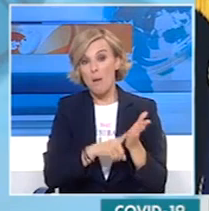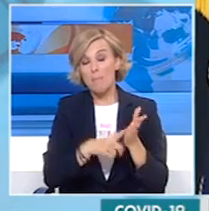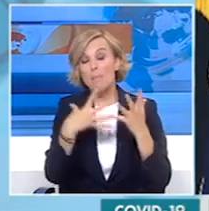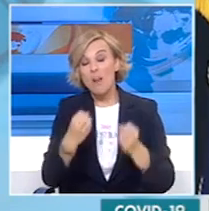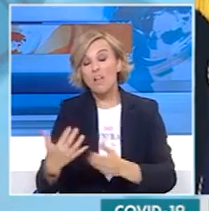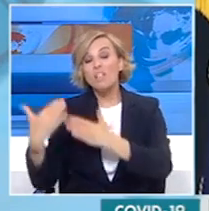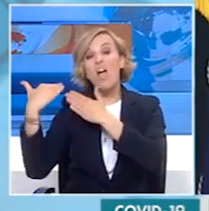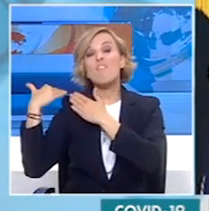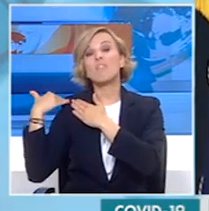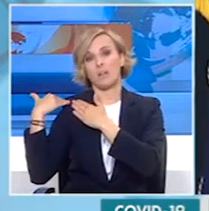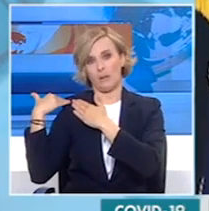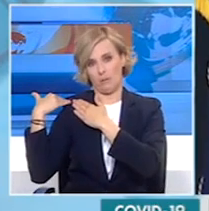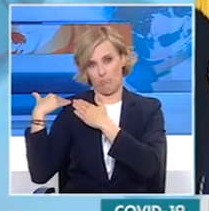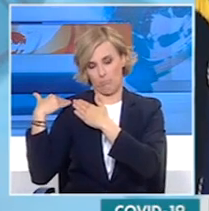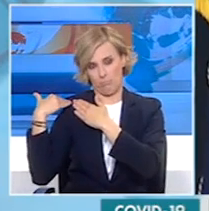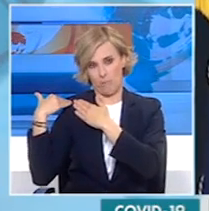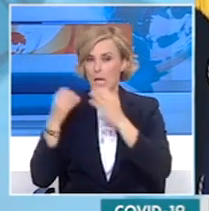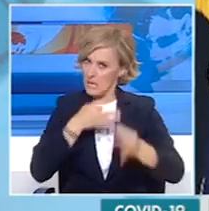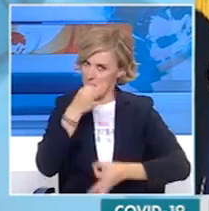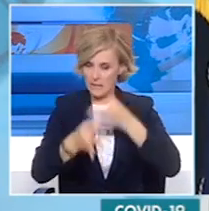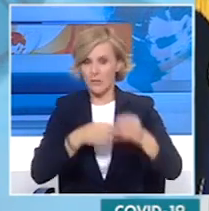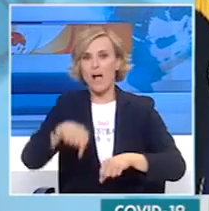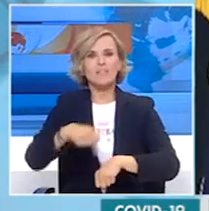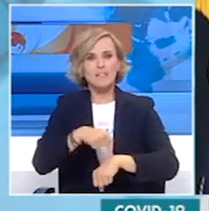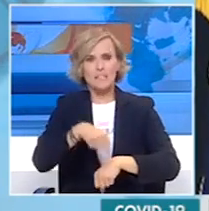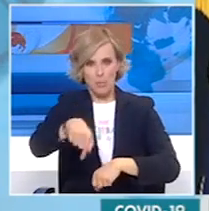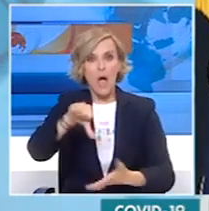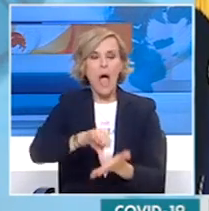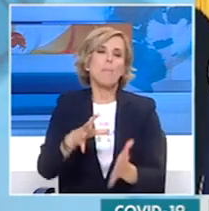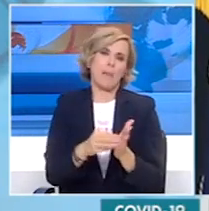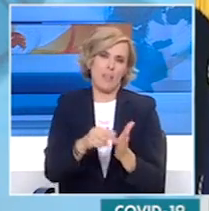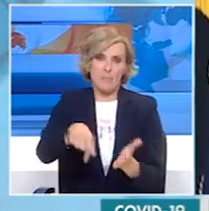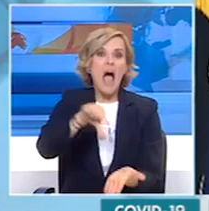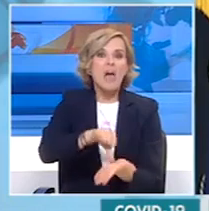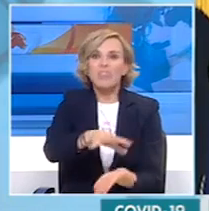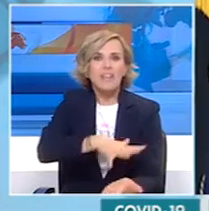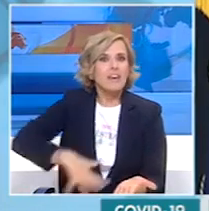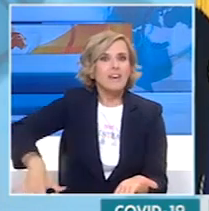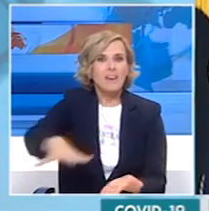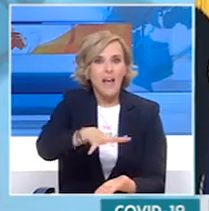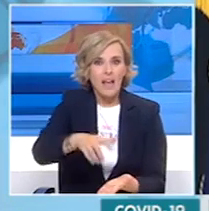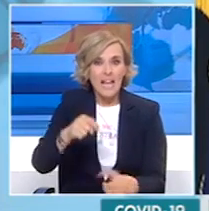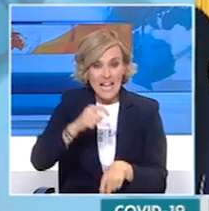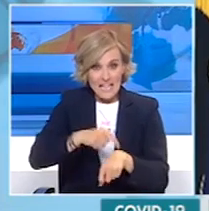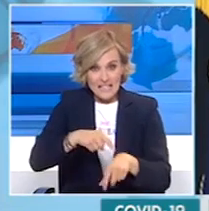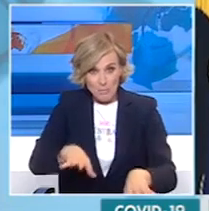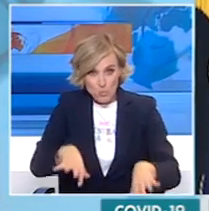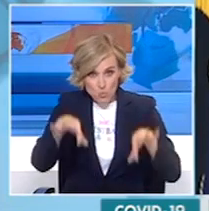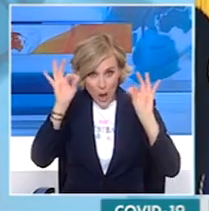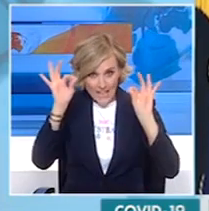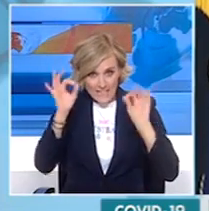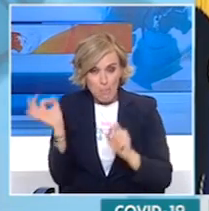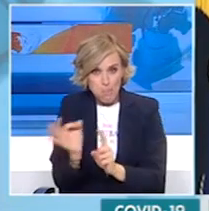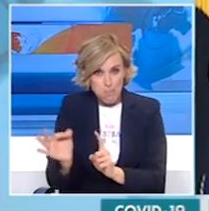το γιατί. Αυτή τη στιγμή στην Αττική, να πάρουμε ένα παράδειγμα, από την έναρξη της επιδημίας είχαμε